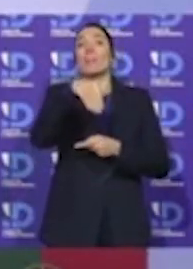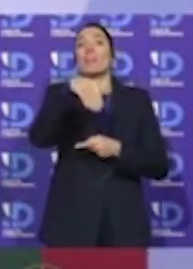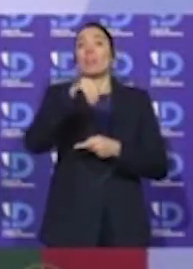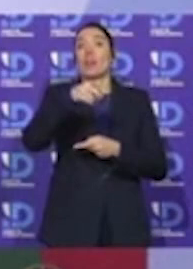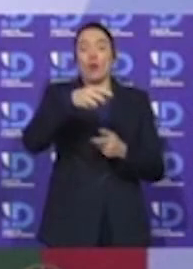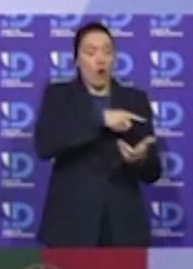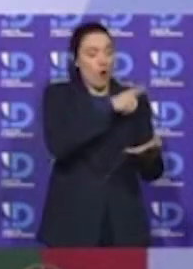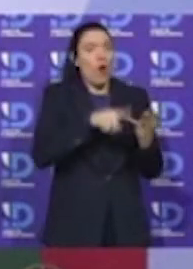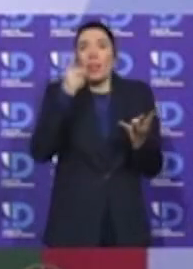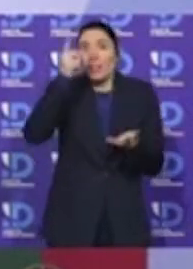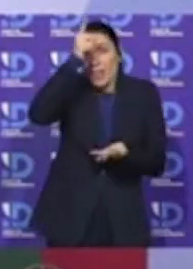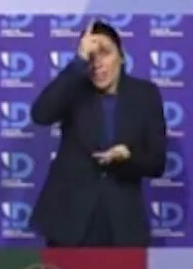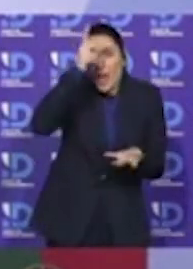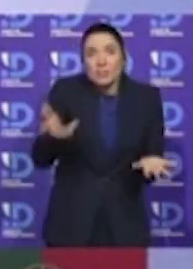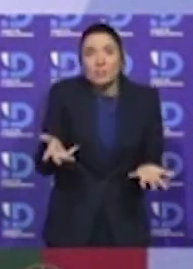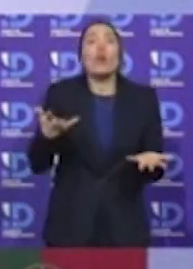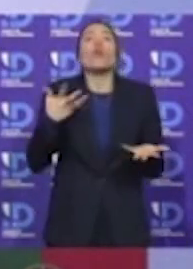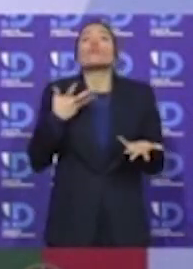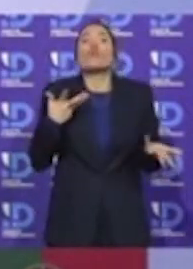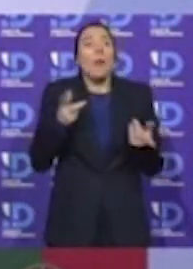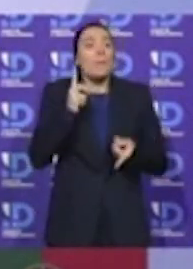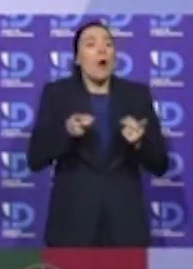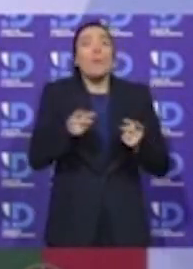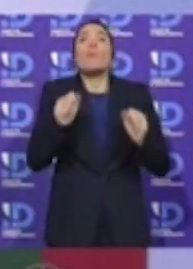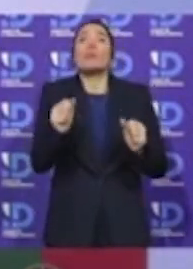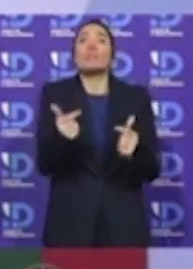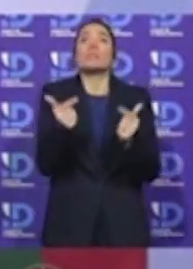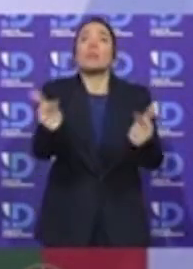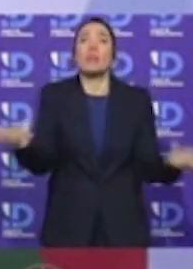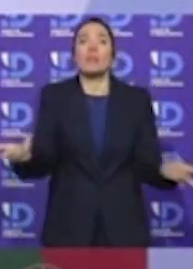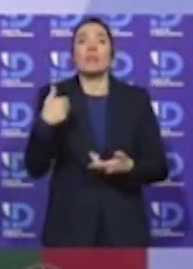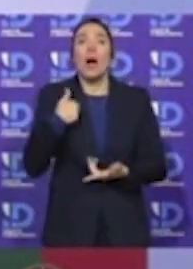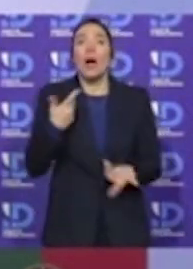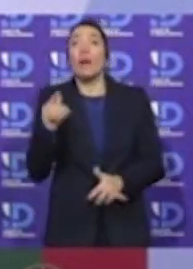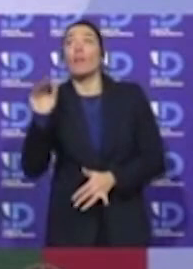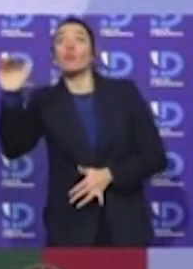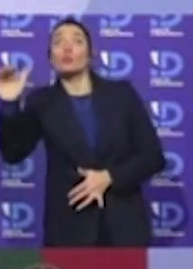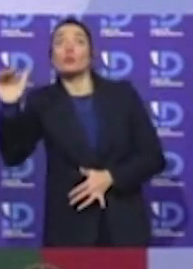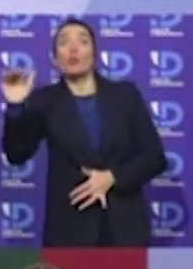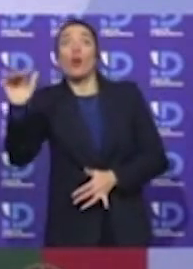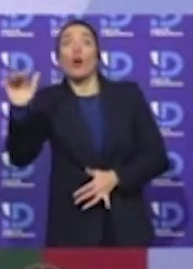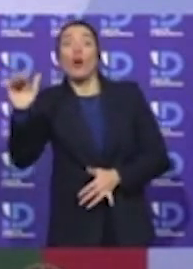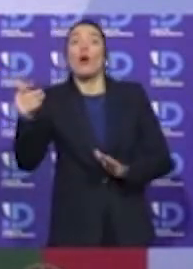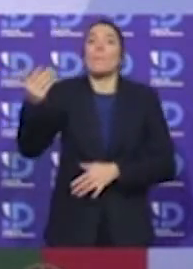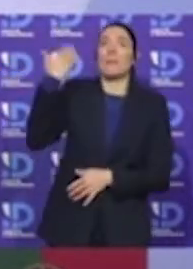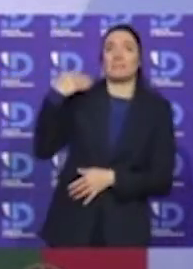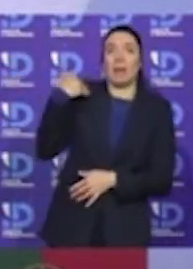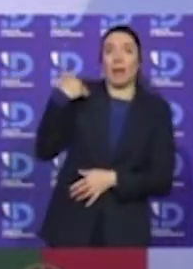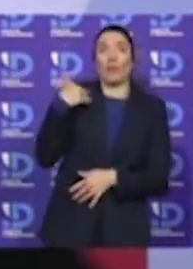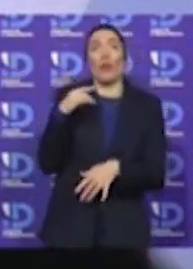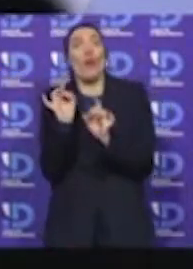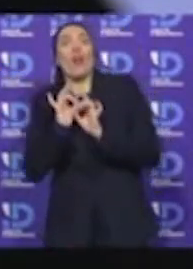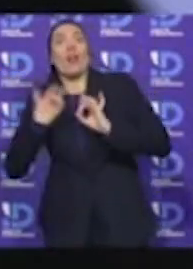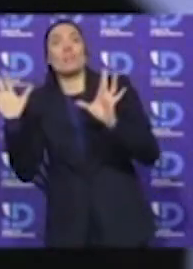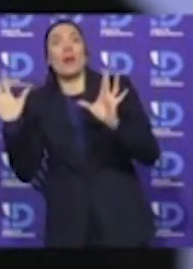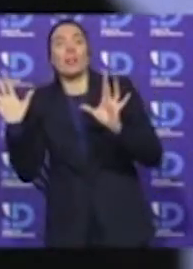futuro dall'altra il passato da una parte la libertà dall'altra parte la paura da